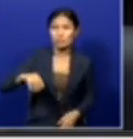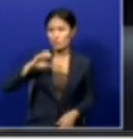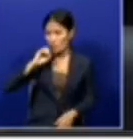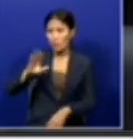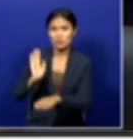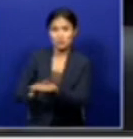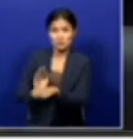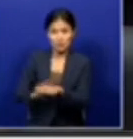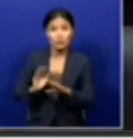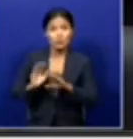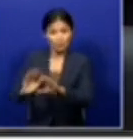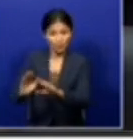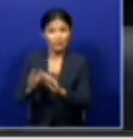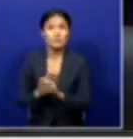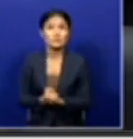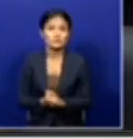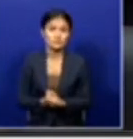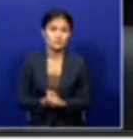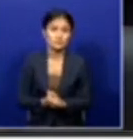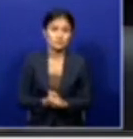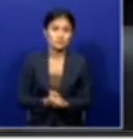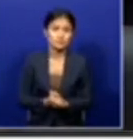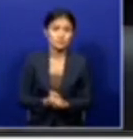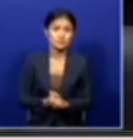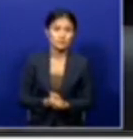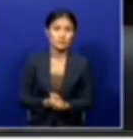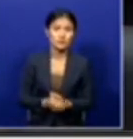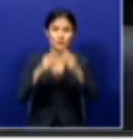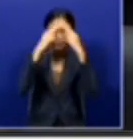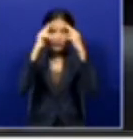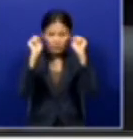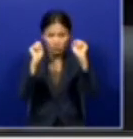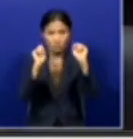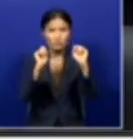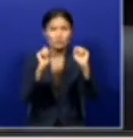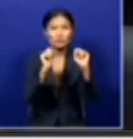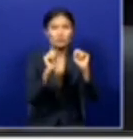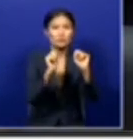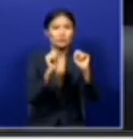ำนักงบประมาณท่านนายกท่านรองสมคิดด้วย